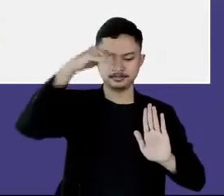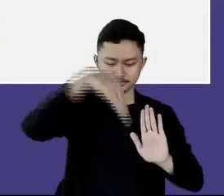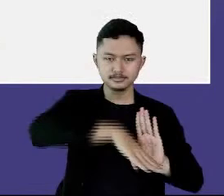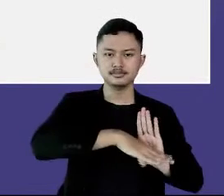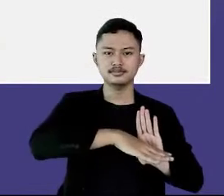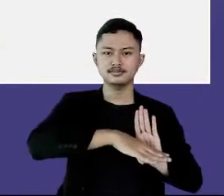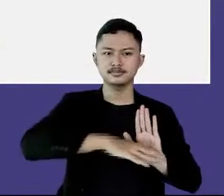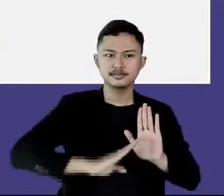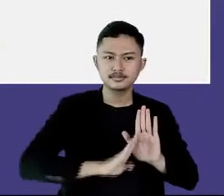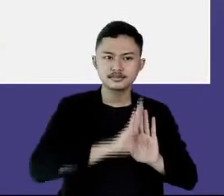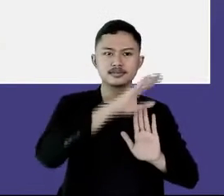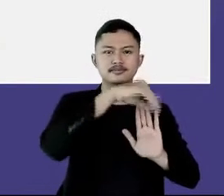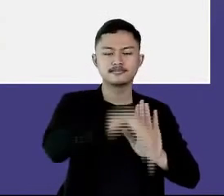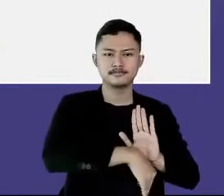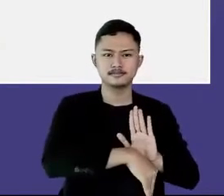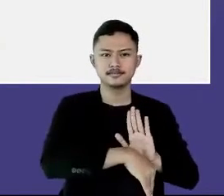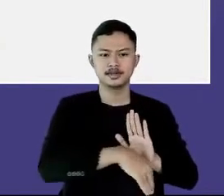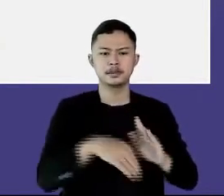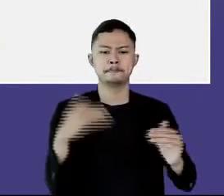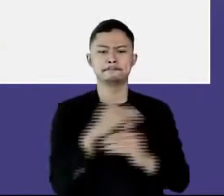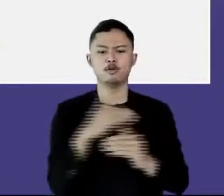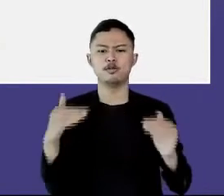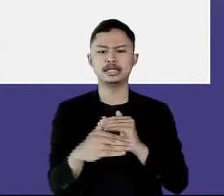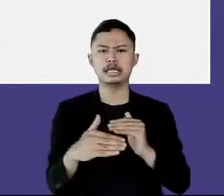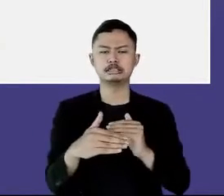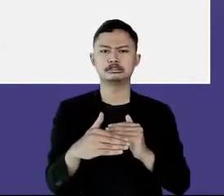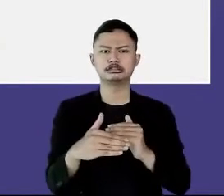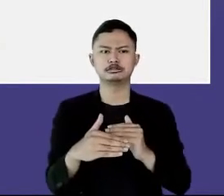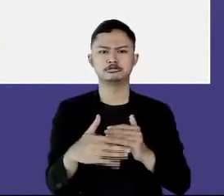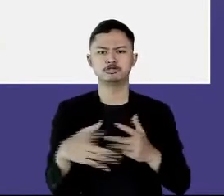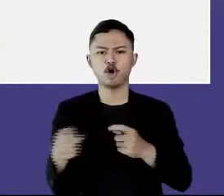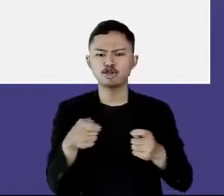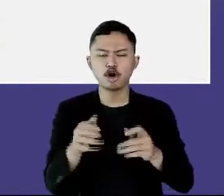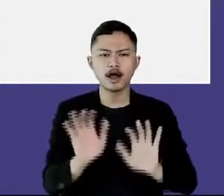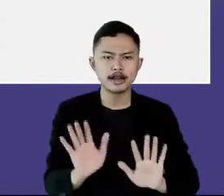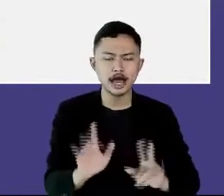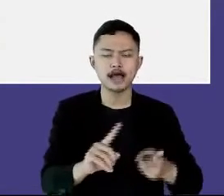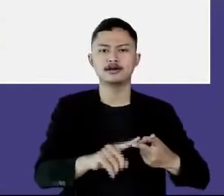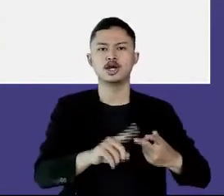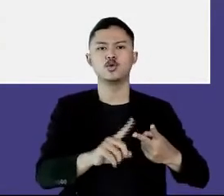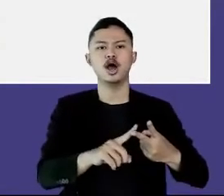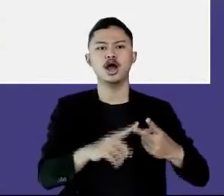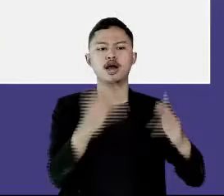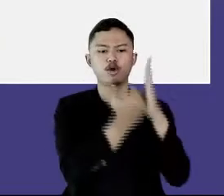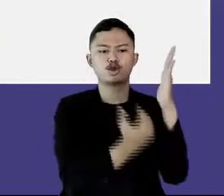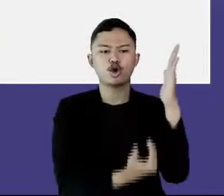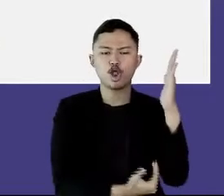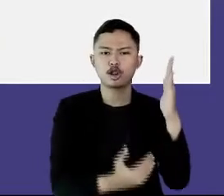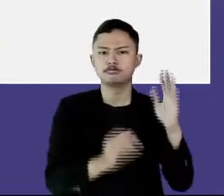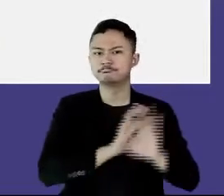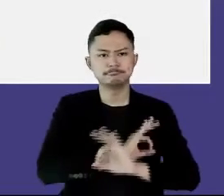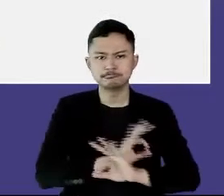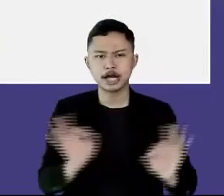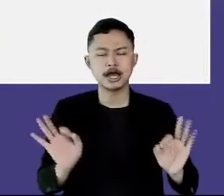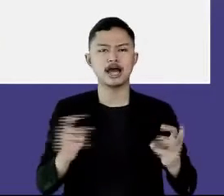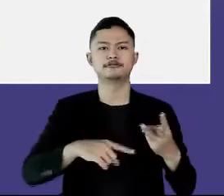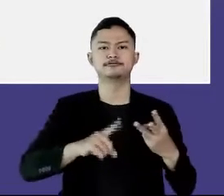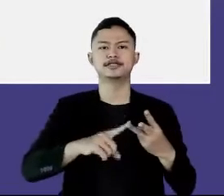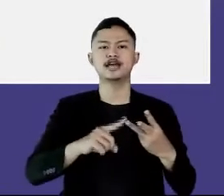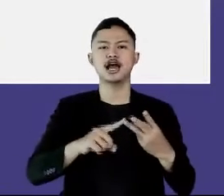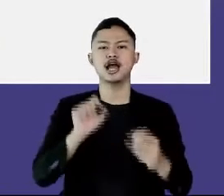mobilitas tidak terkendali, protokol kesehatan tidak dipatuhi, kemudian ditambah ada varian baru yang lebih menyebar dari Delta. Itu bisa